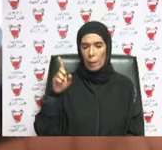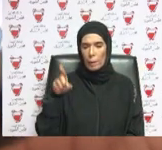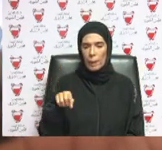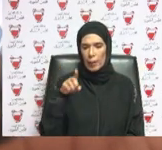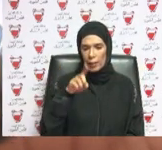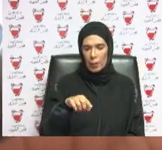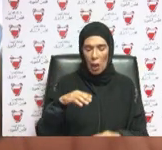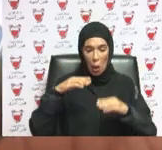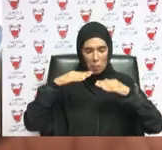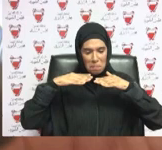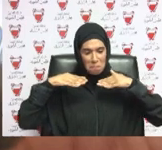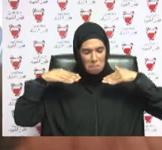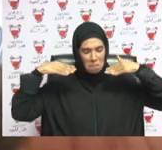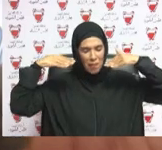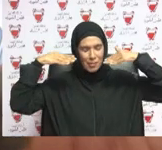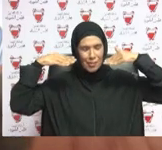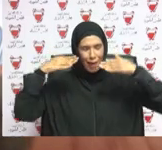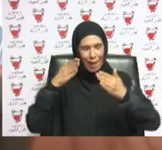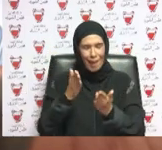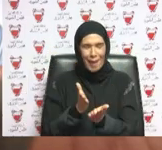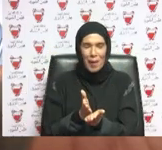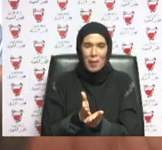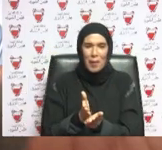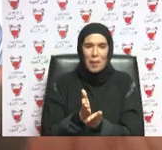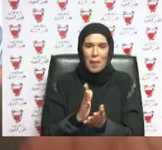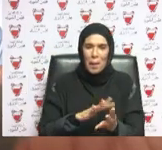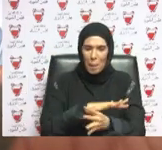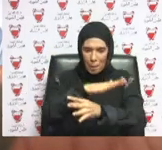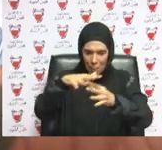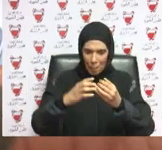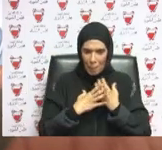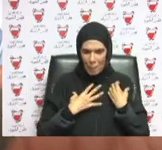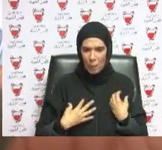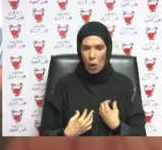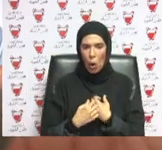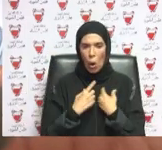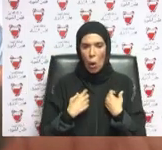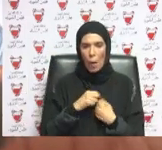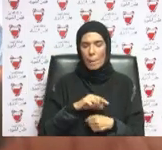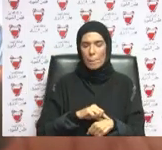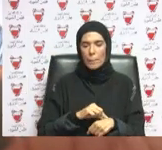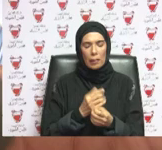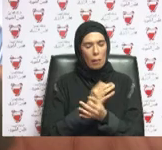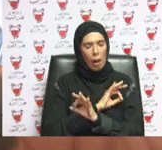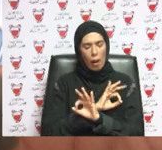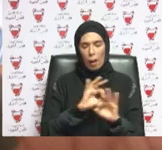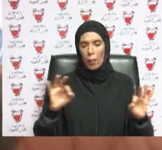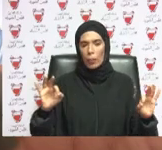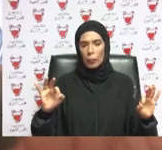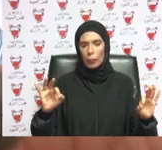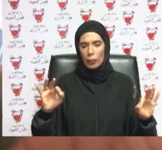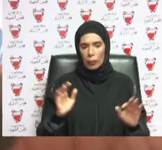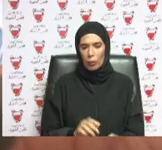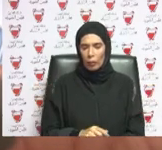بالبسمة الصافية والصادقة، وامتزج قلبه بحب الناس كل الناس، وبكاه